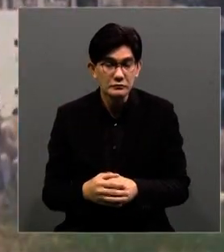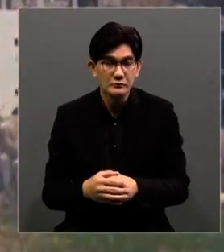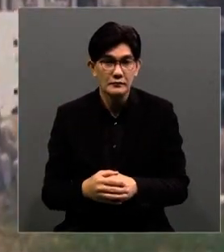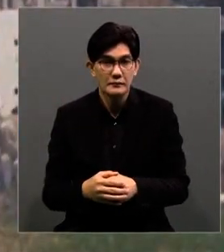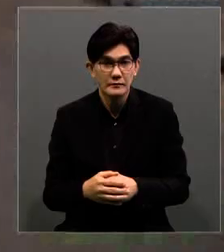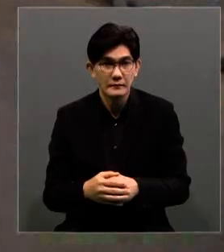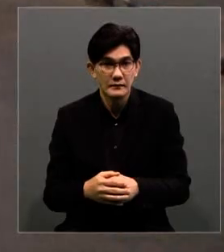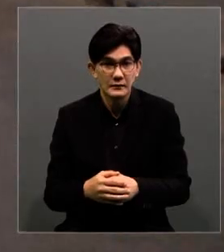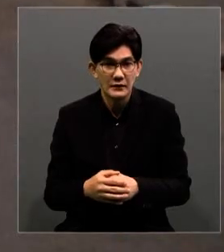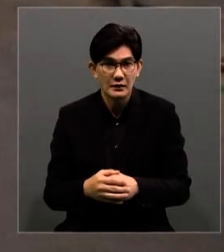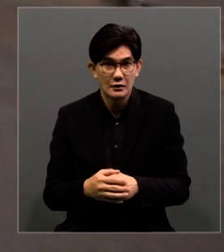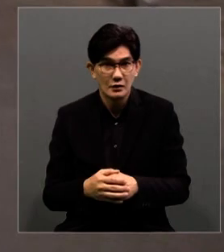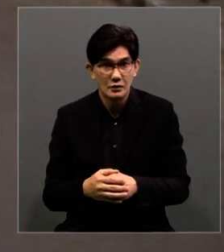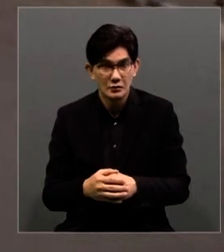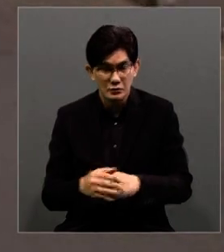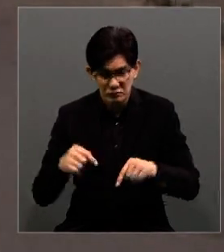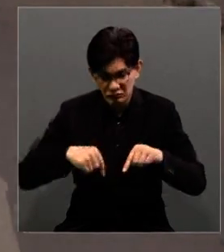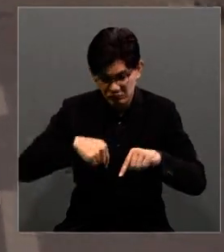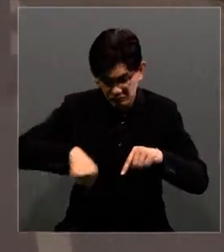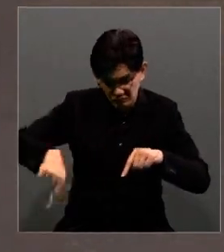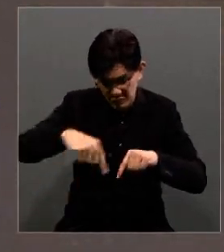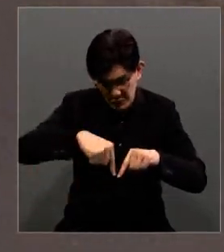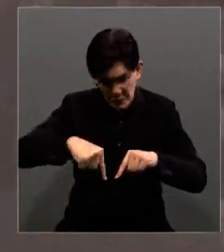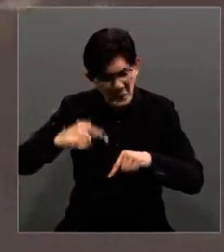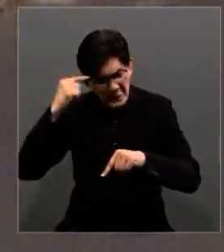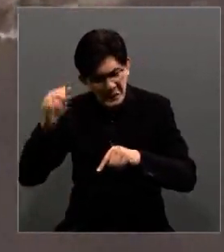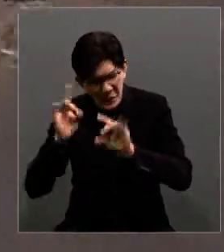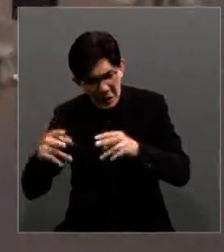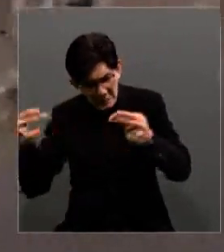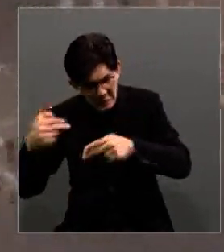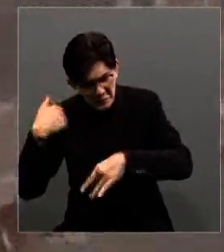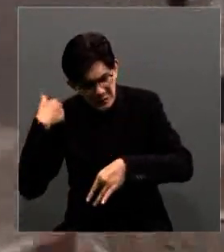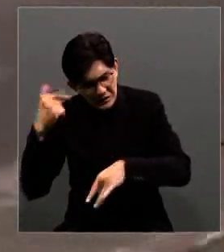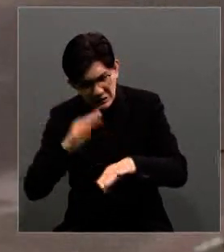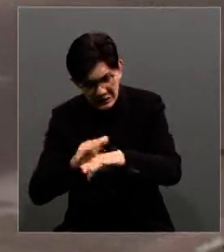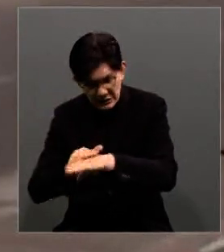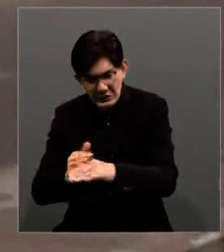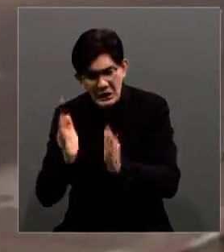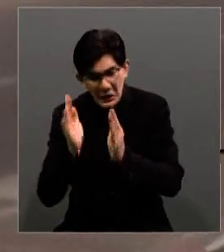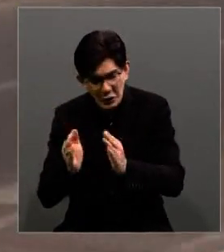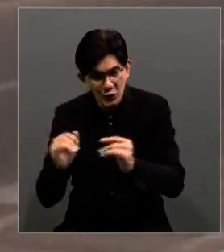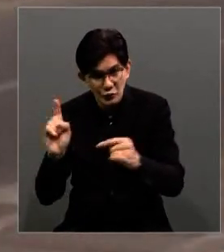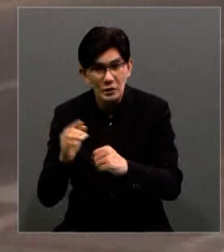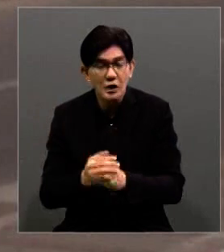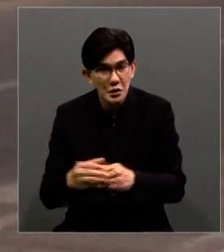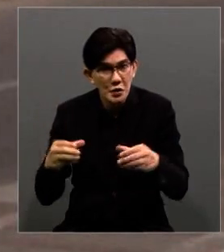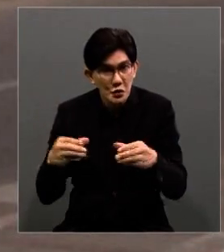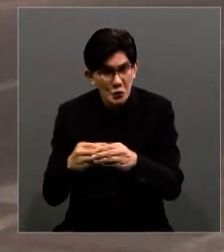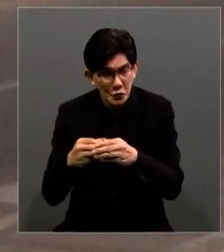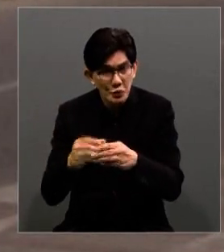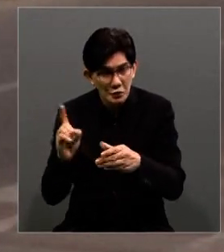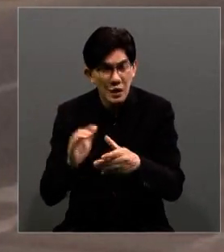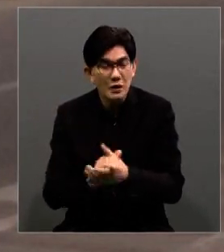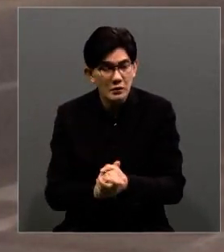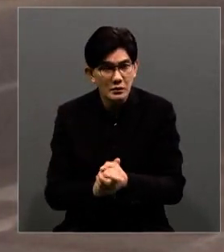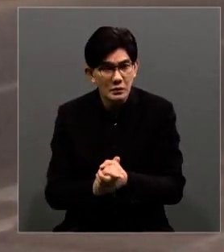สถานการณ์ในพื้นที่เรดโซนของฉนวนกาซ่านะครับก็มีคำเตือนจากหน่วยงานช่วยเหลือผู้อพยพชาวปาเลสไตน์แห่งสหประชาชาติออกมา